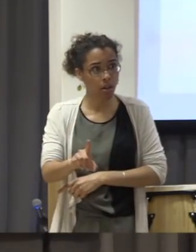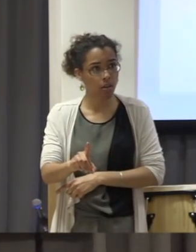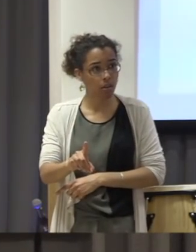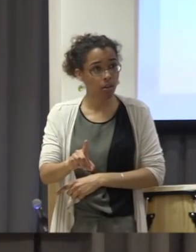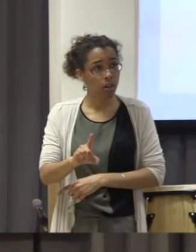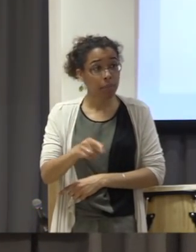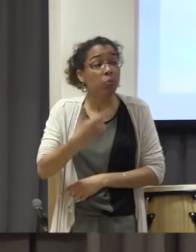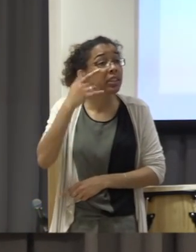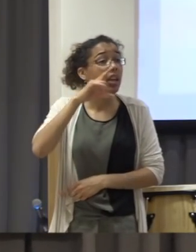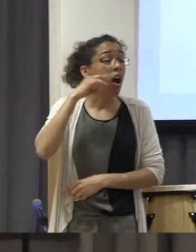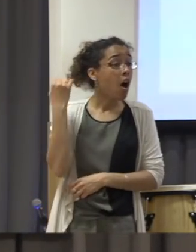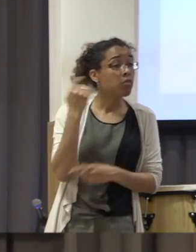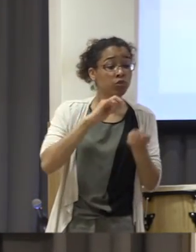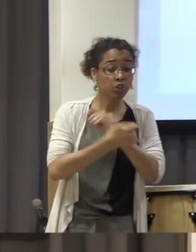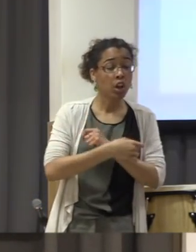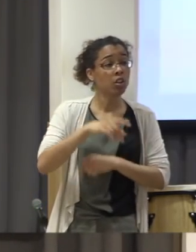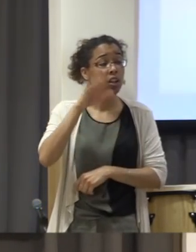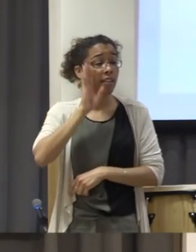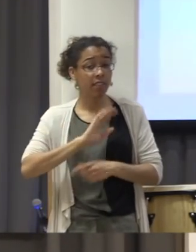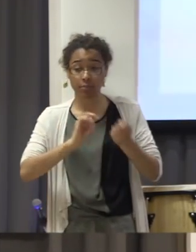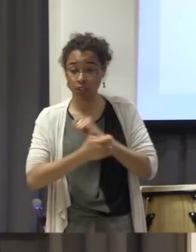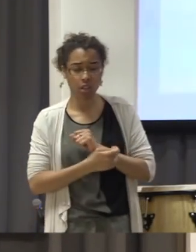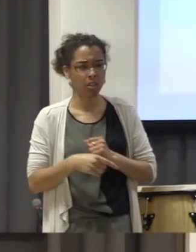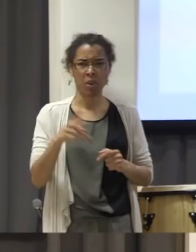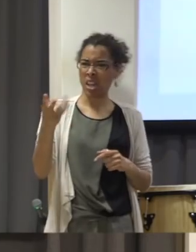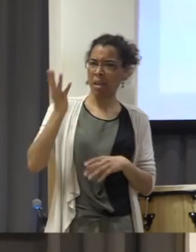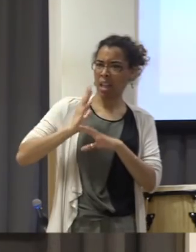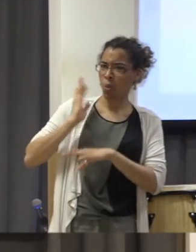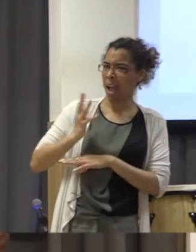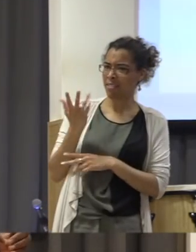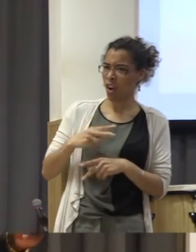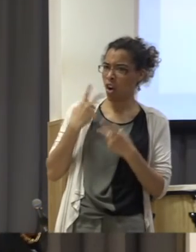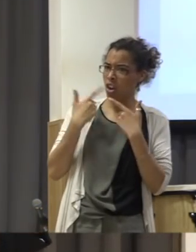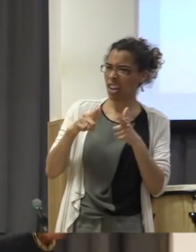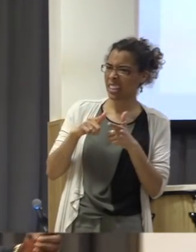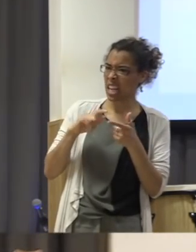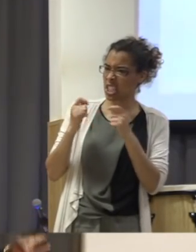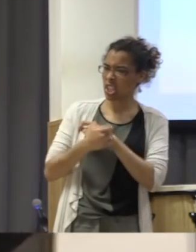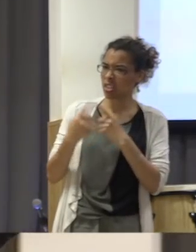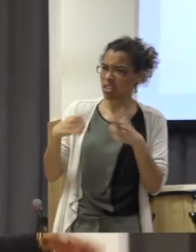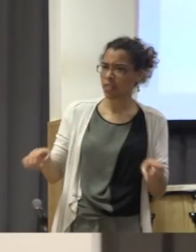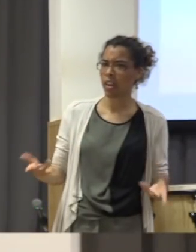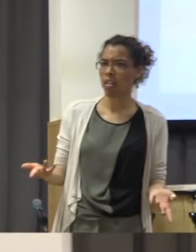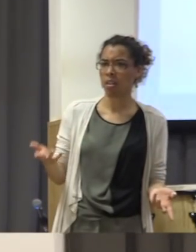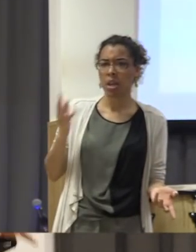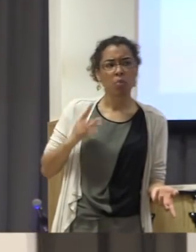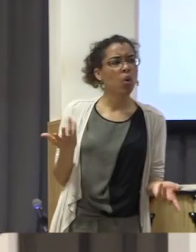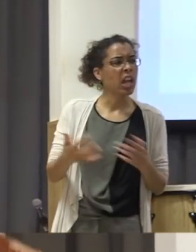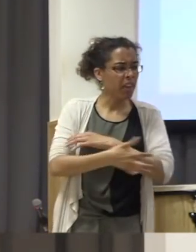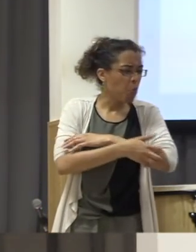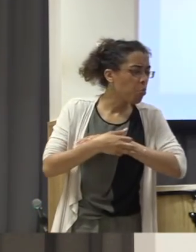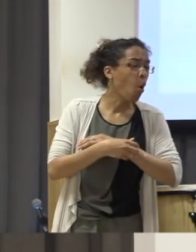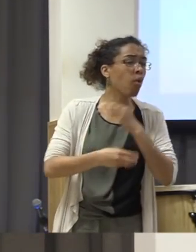langage change. Mais au départ, cet homme, ni toi, tu n'avais pas ce langage. Mais maintenant que les choses deviennent difficiles parce qu'il y a une pauvreté ou